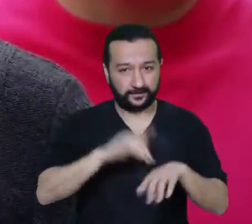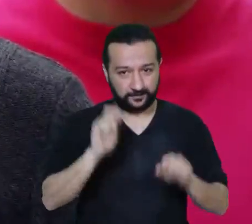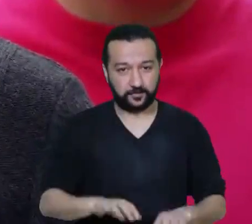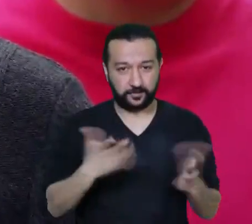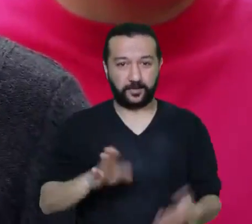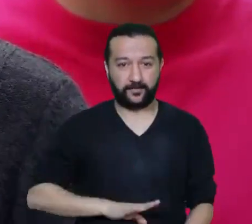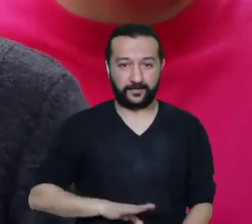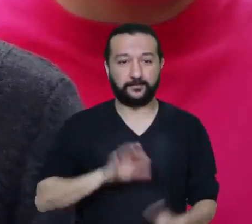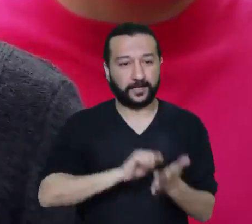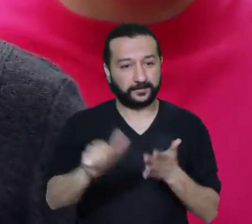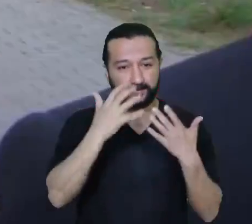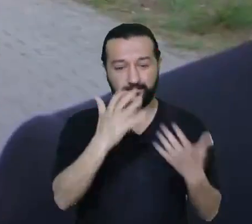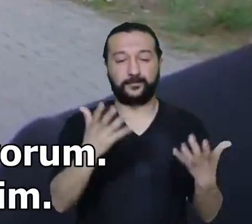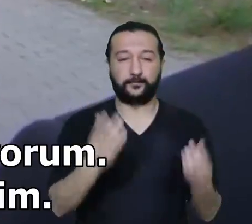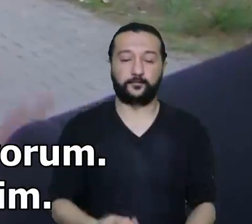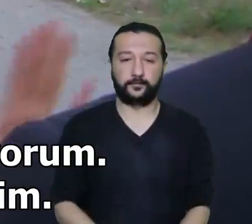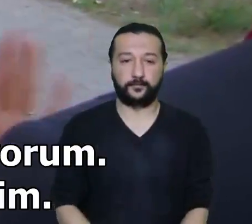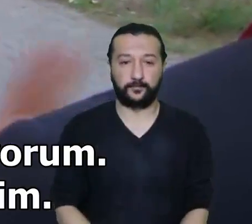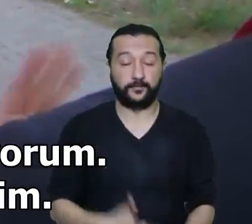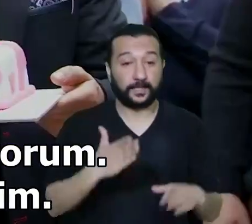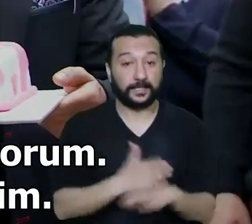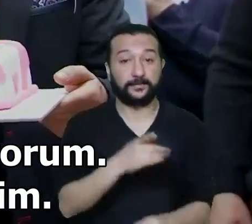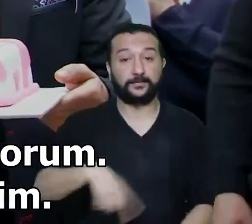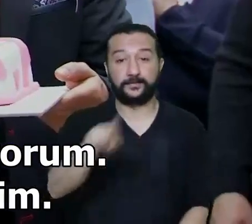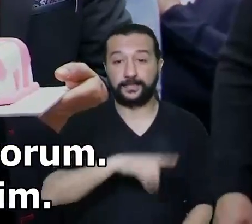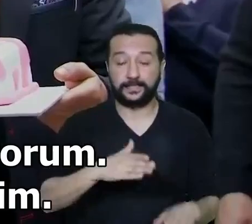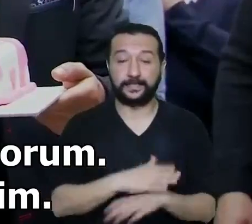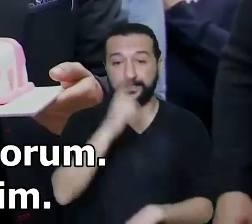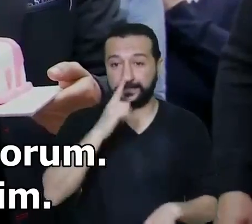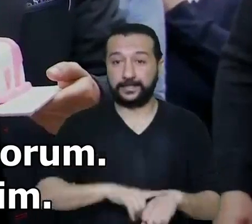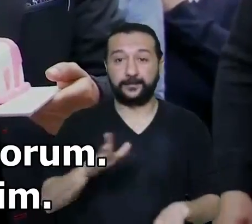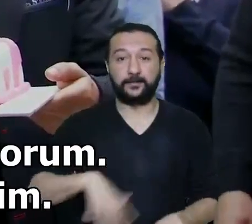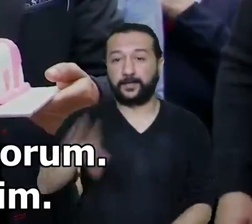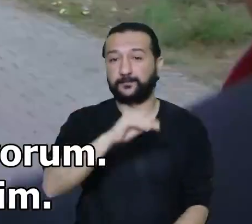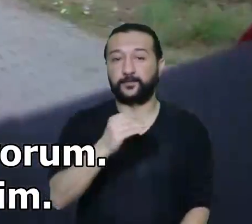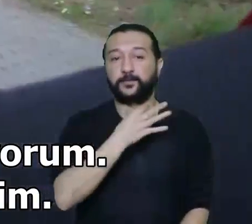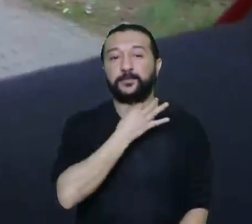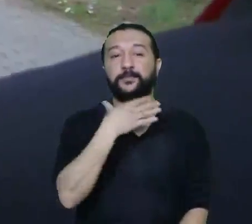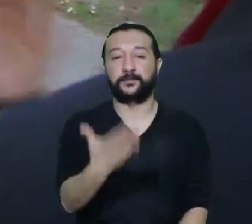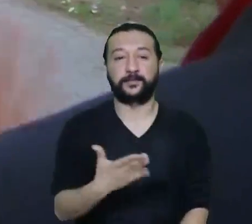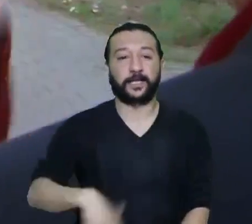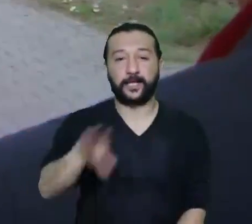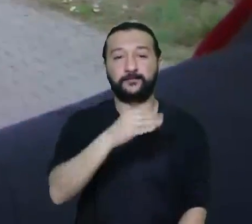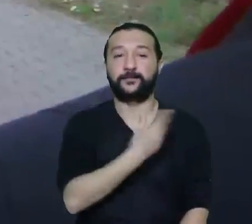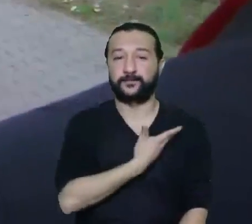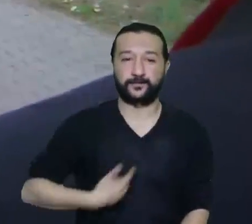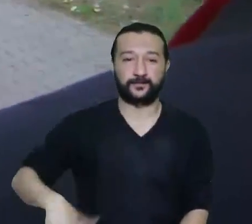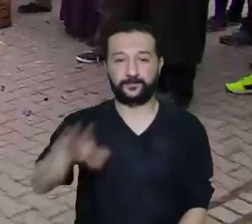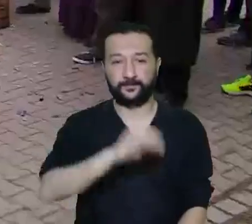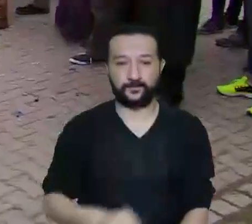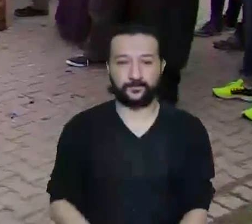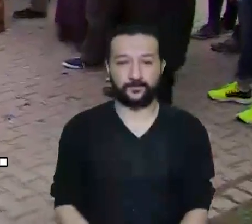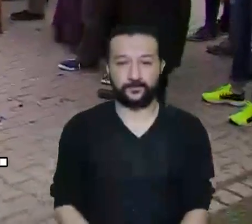ya, evladımıza her şey feda. Gerçekten, gerçekten inanmıyorum. Hepinize çok teşekkür ederim. Hepinizi çok